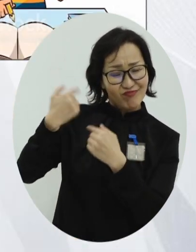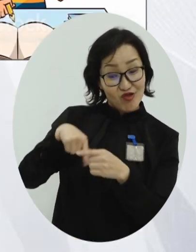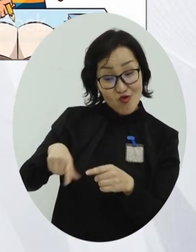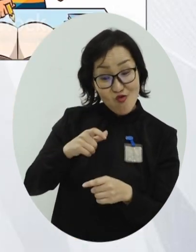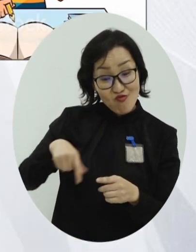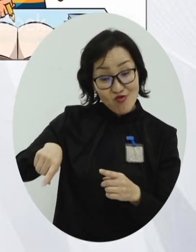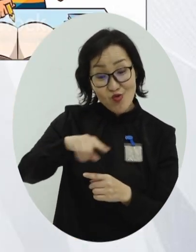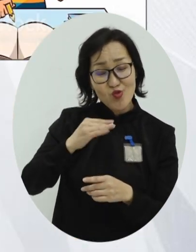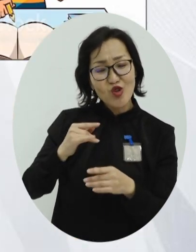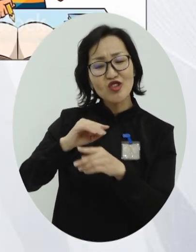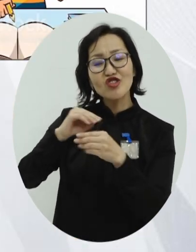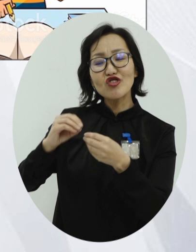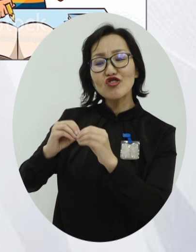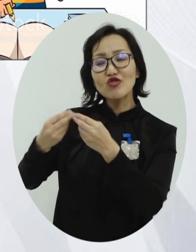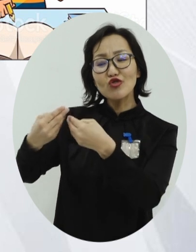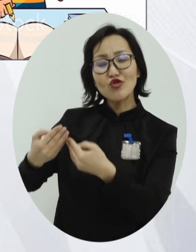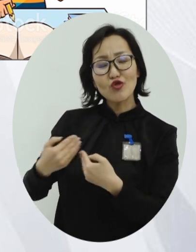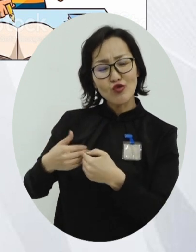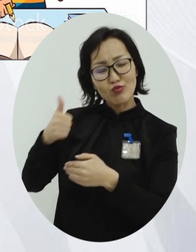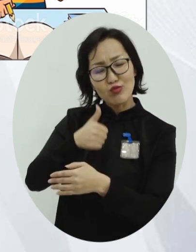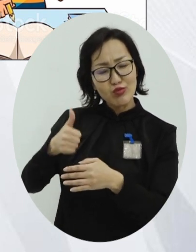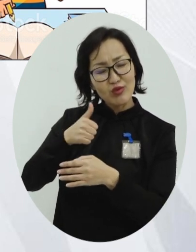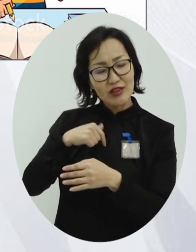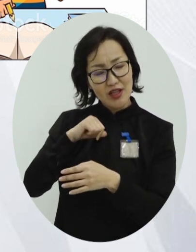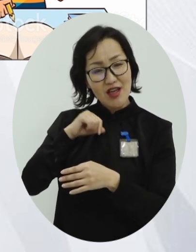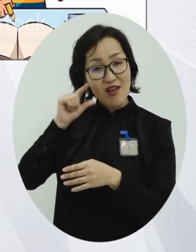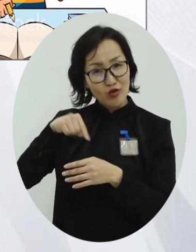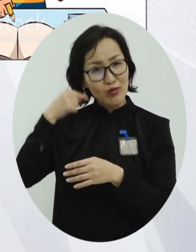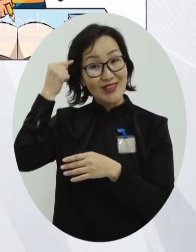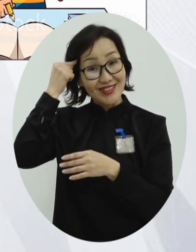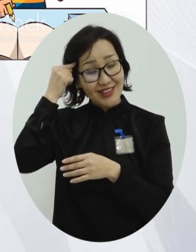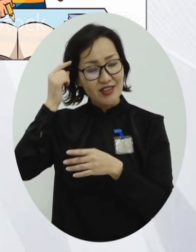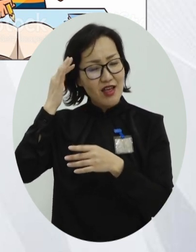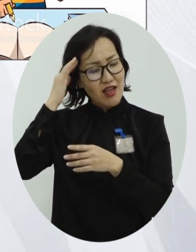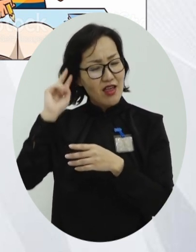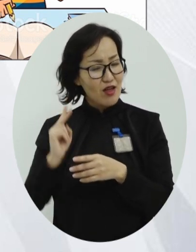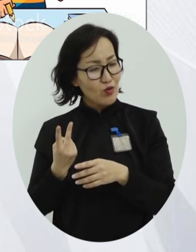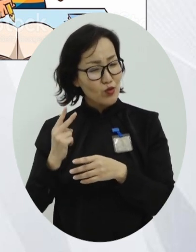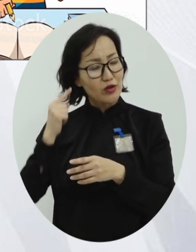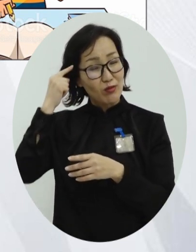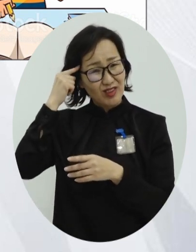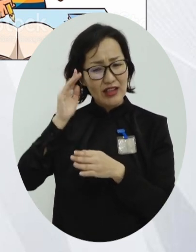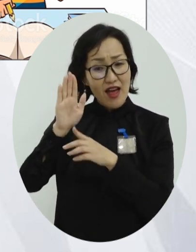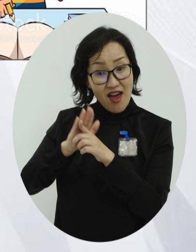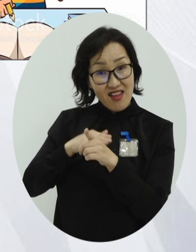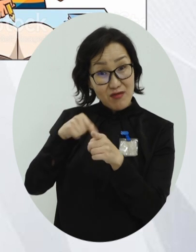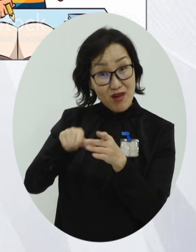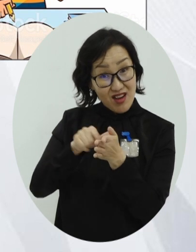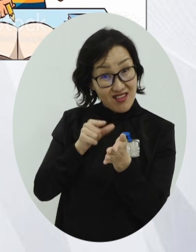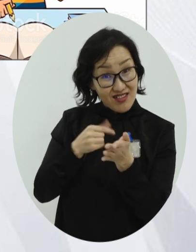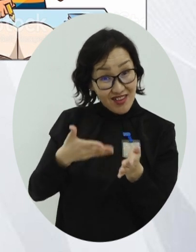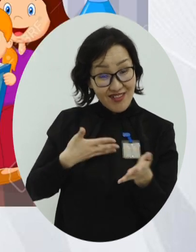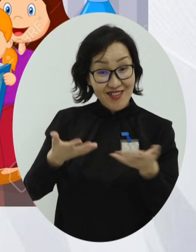зориулсан хүмүүсийнхээ хийж өгсөн бүхнийг өдөр бүр санаж, эргцүүлэн боддог, хайрладаг байх тухай